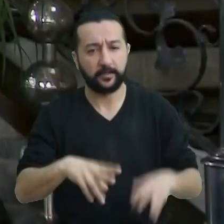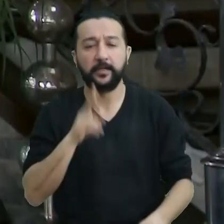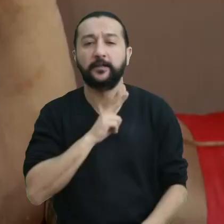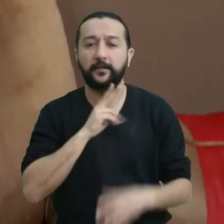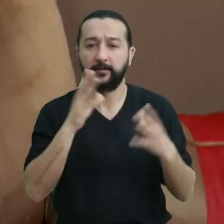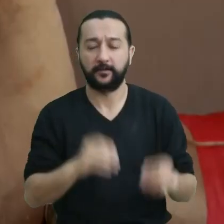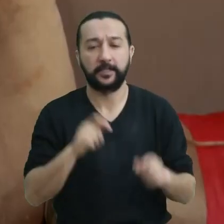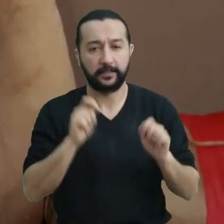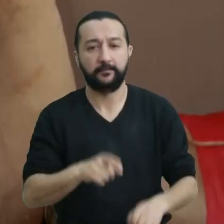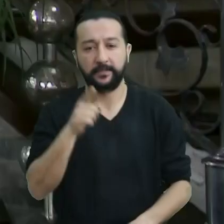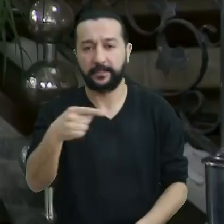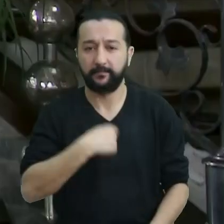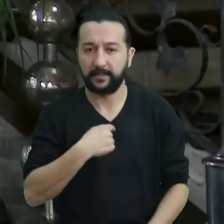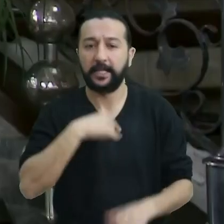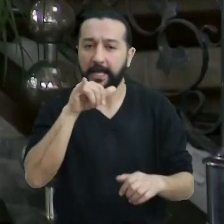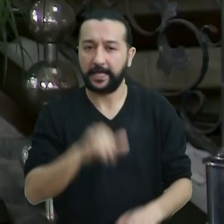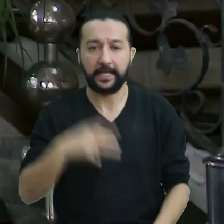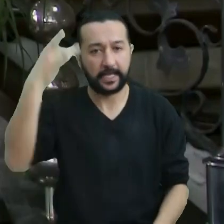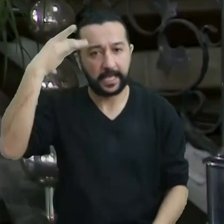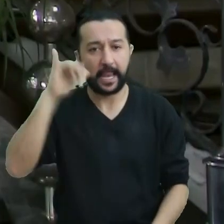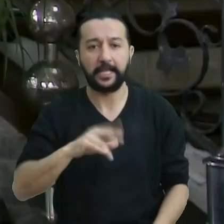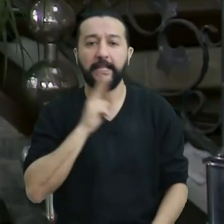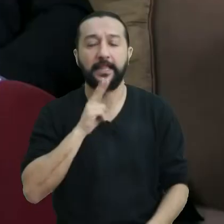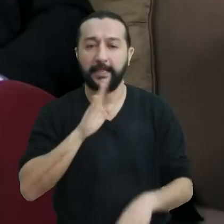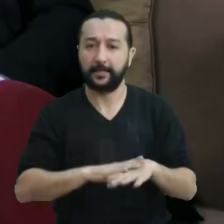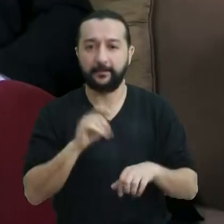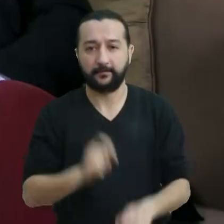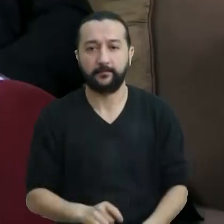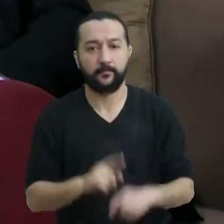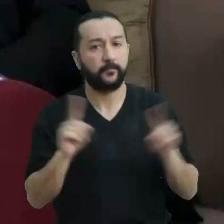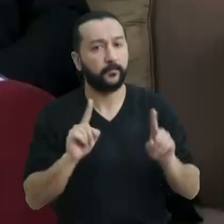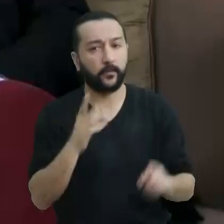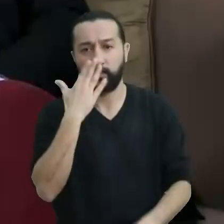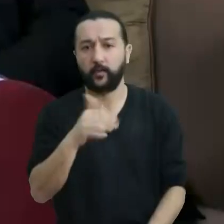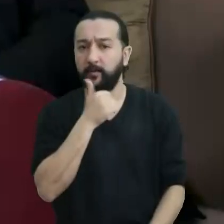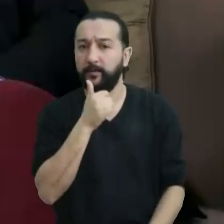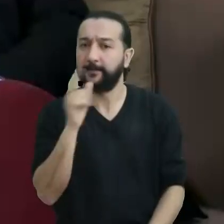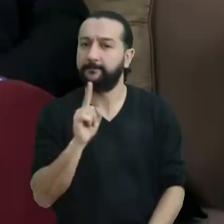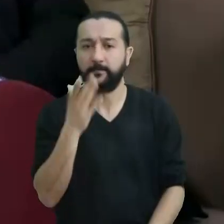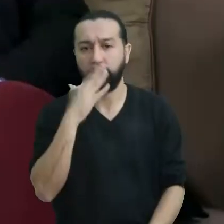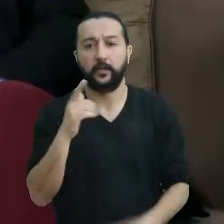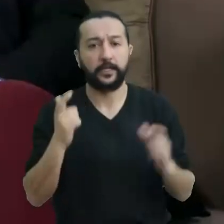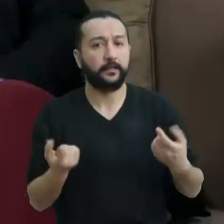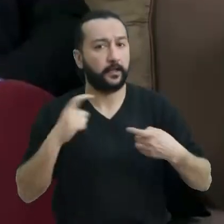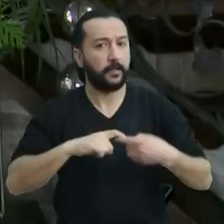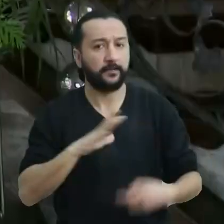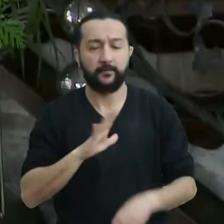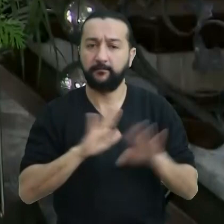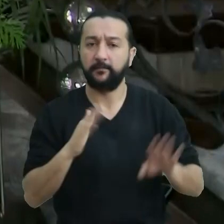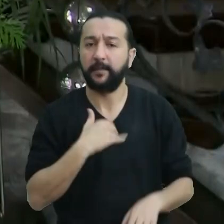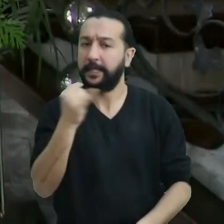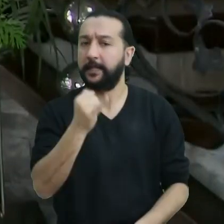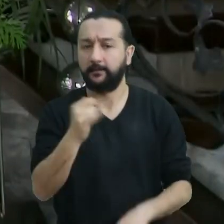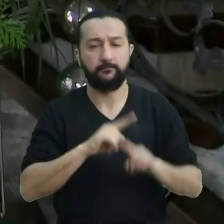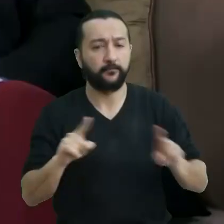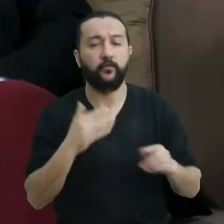koy ver. Hadi sen de yap benimle ilgili kellerle ilgili bir espri haydi. Yok. Babacığım ne alakası var yani ben niye